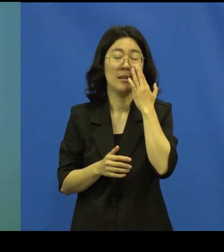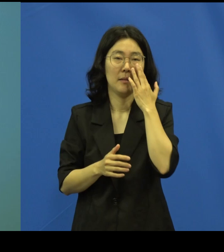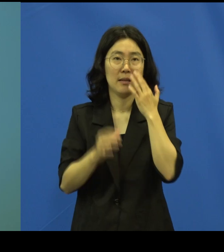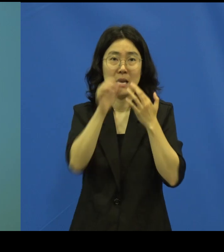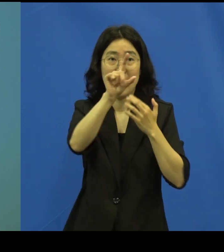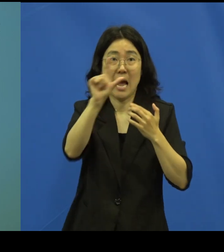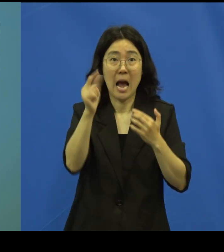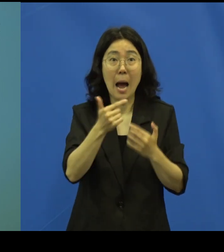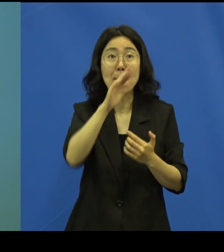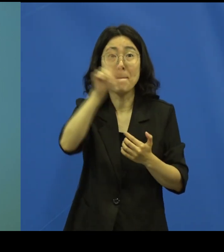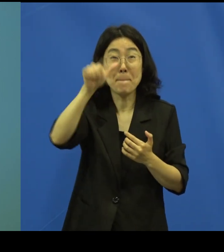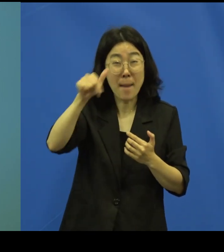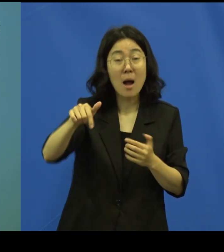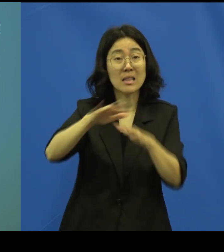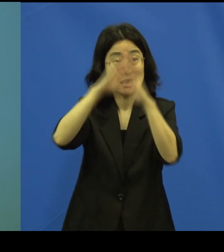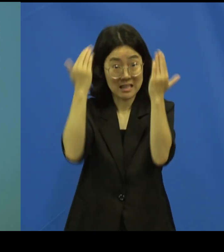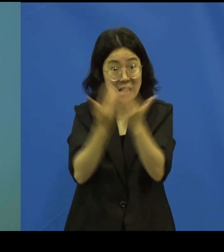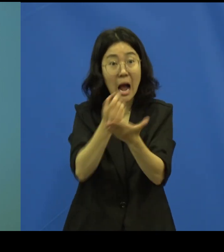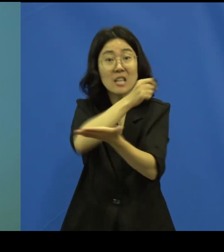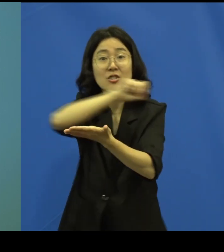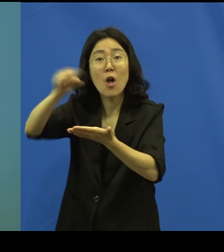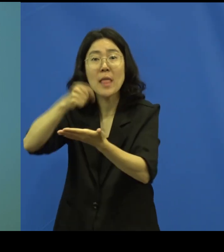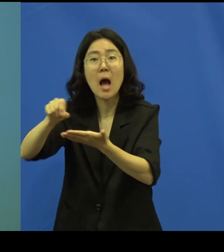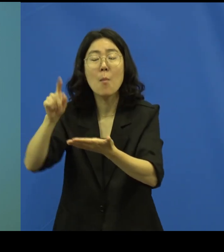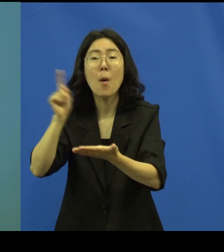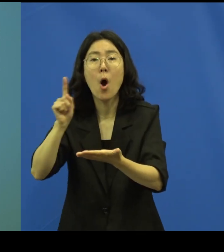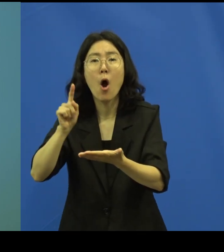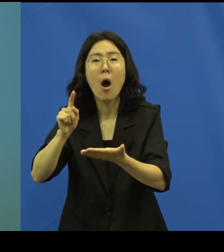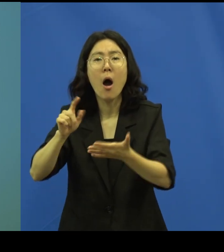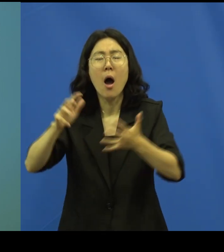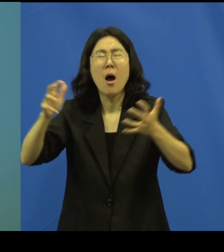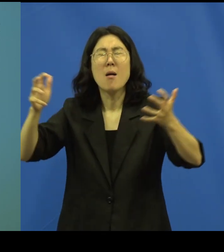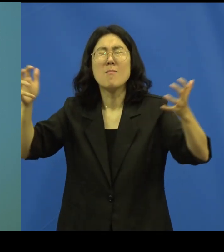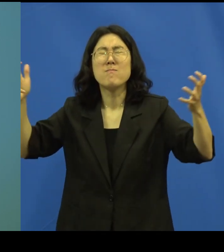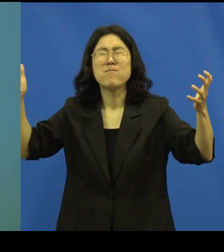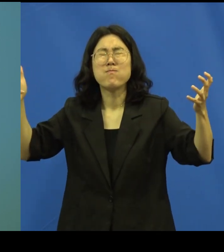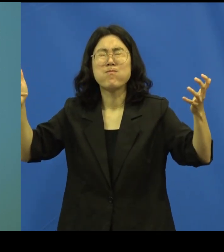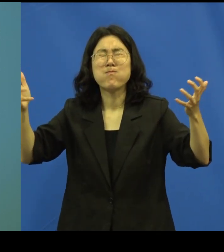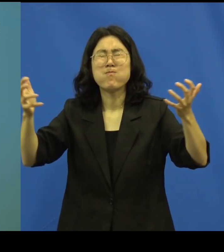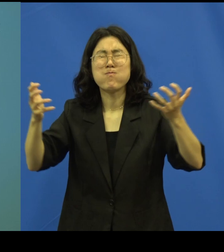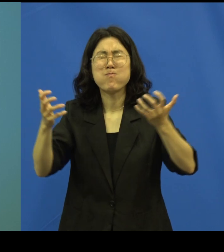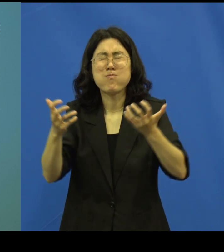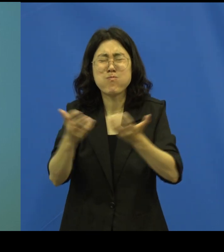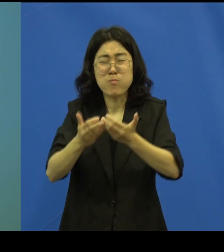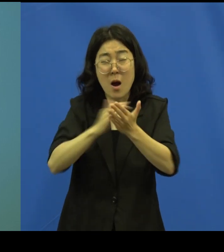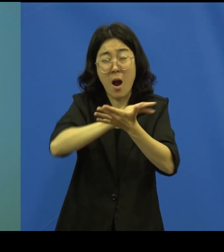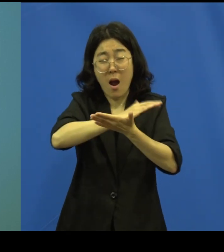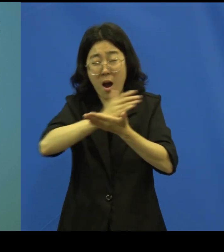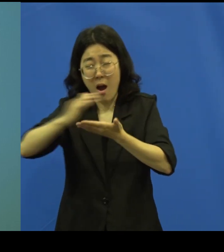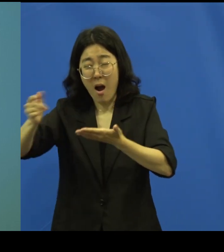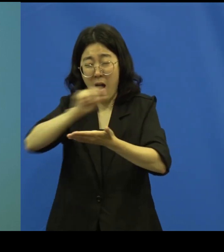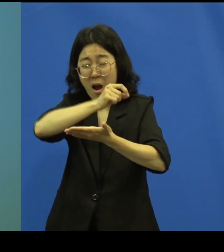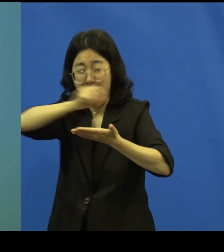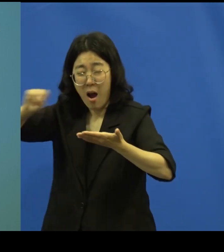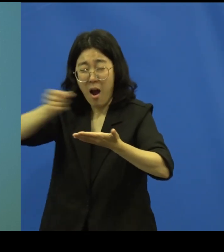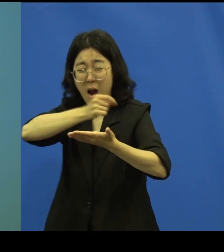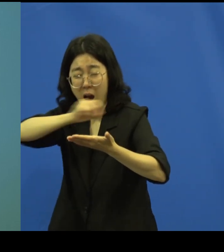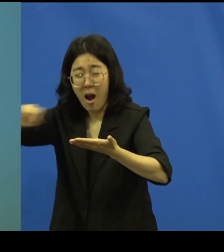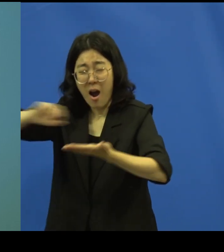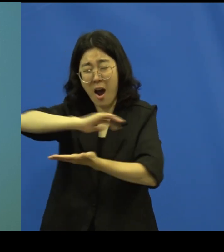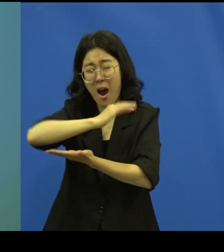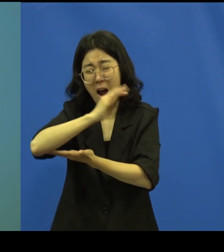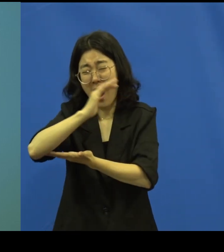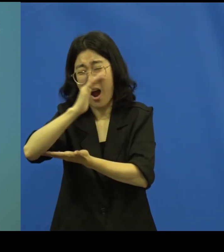안팎으로 섰다는 말은 그 내용의 충만함을 의미합니다. 충만한 내용. 많은